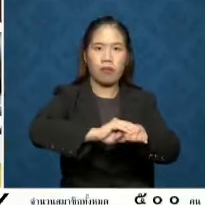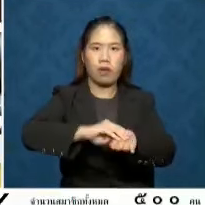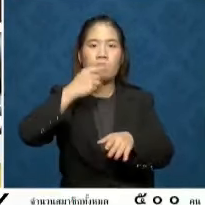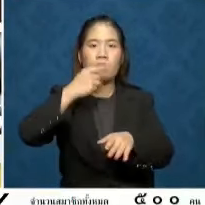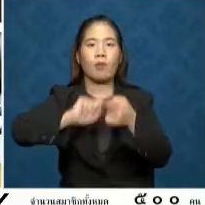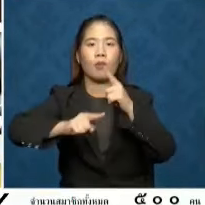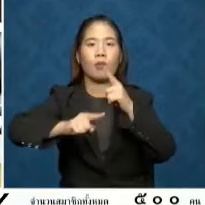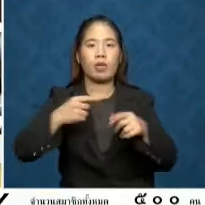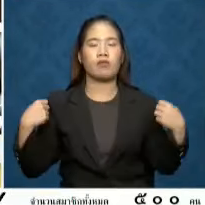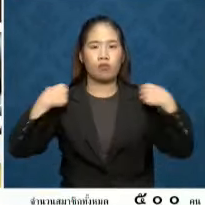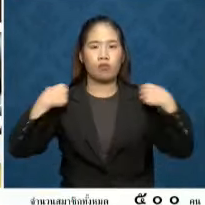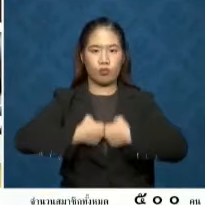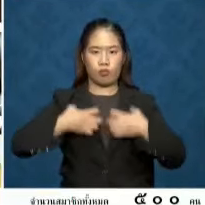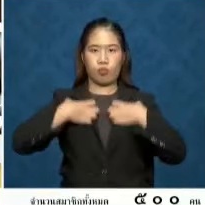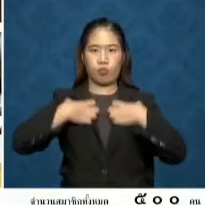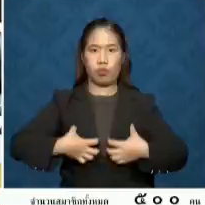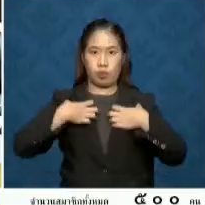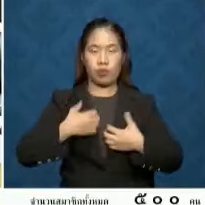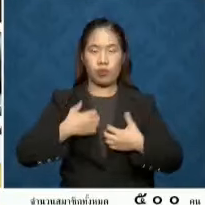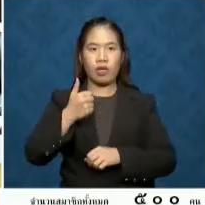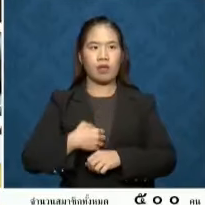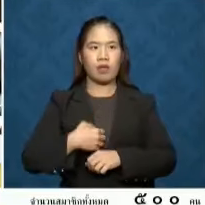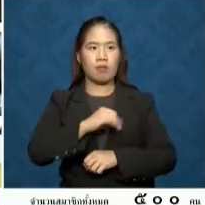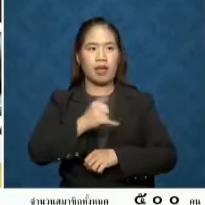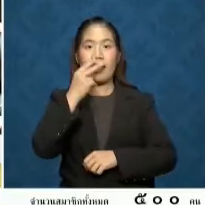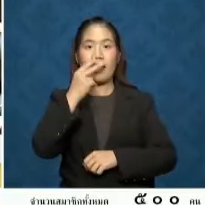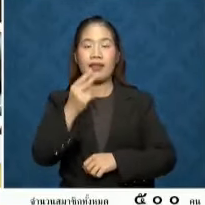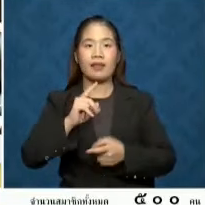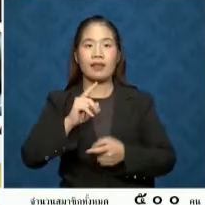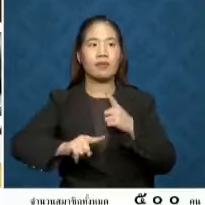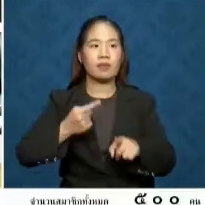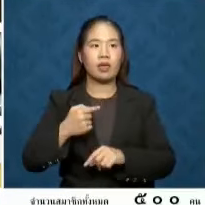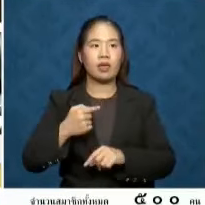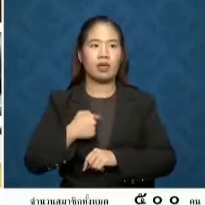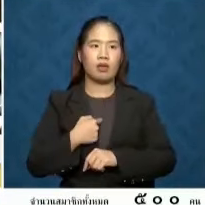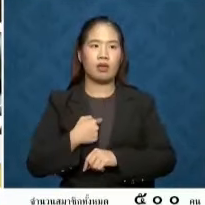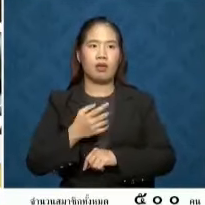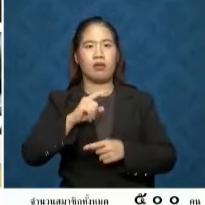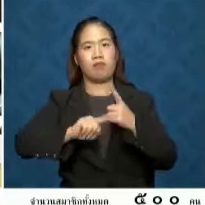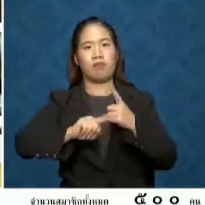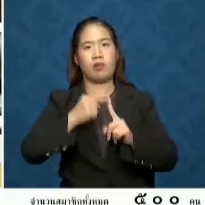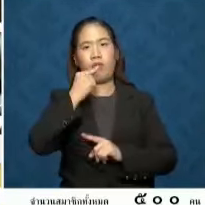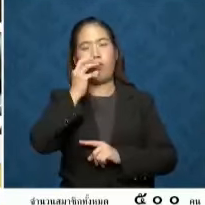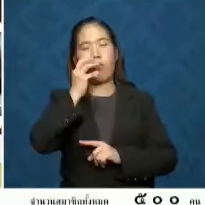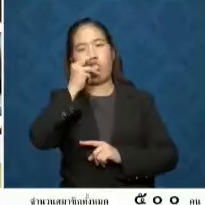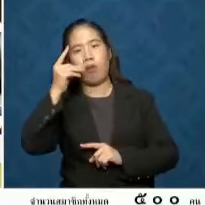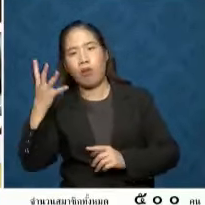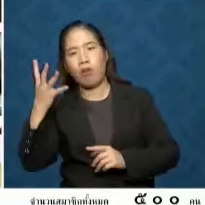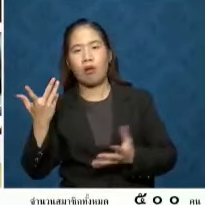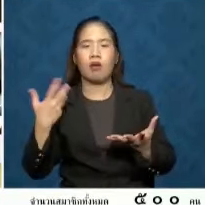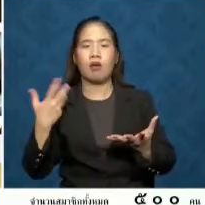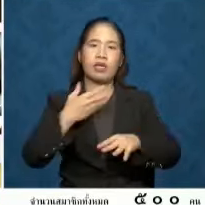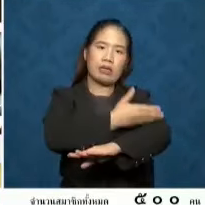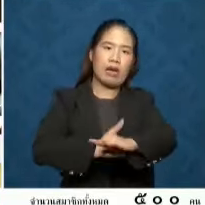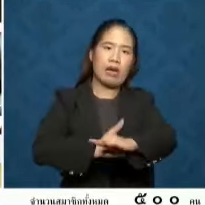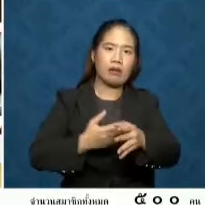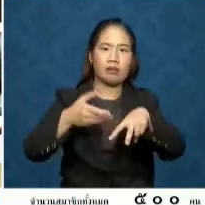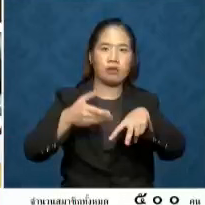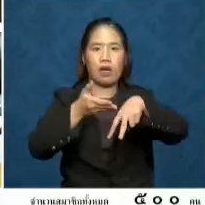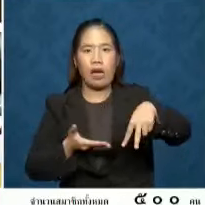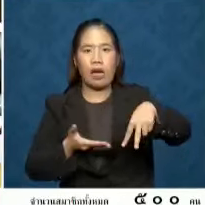พอยู่บางคนเห็นเพื่อนรักตัวเองตัวแขนขาดน้ำลายฟูมปากตายต่อหน้าต่อตาแต่ก็ทำอะไรไม่ได้เ